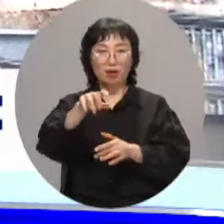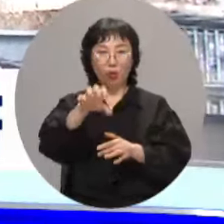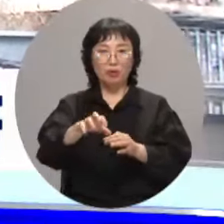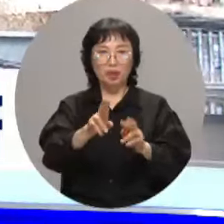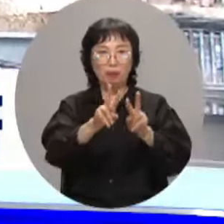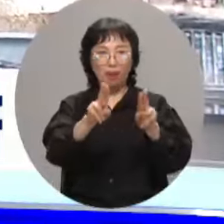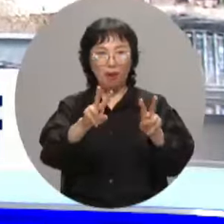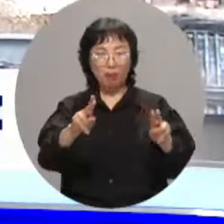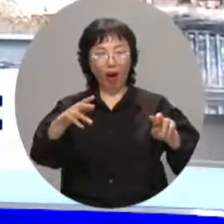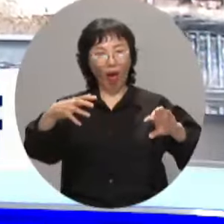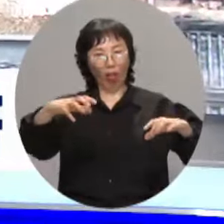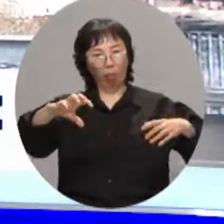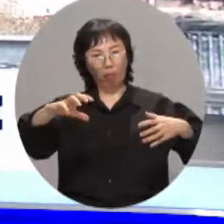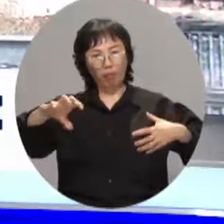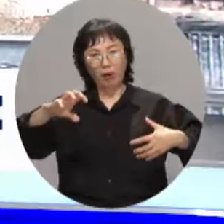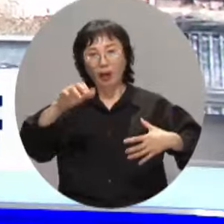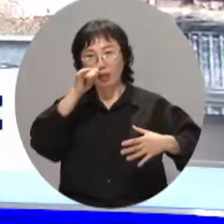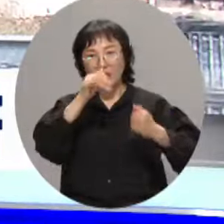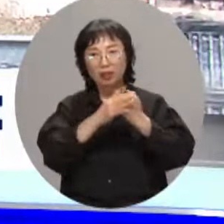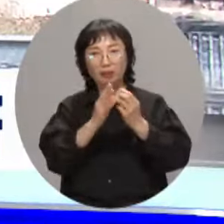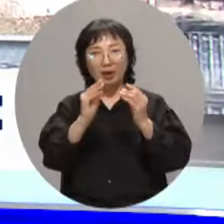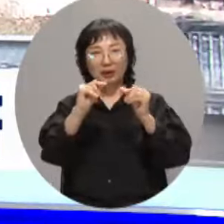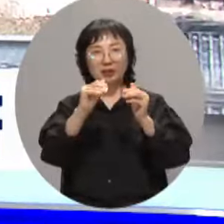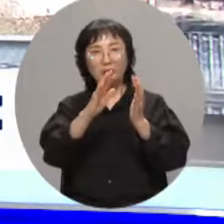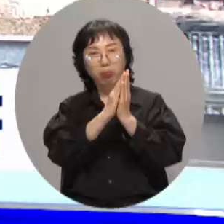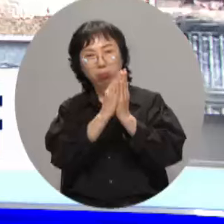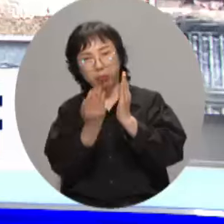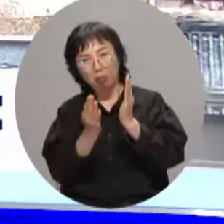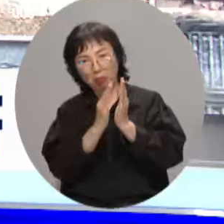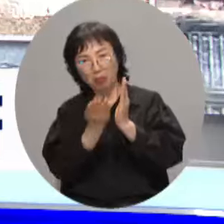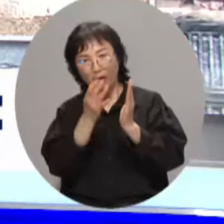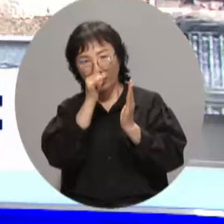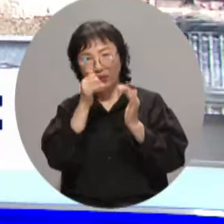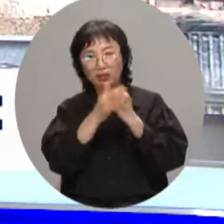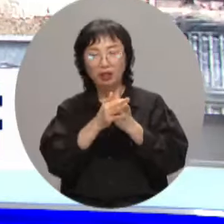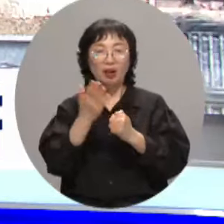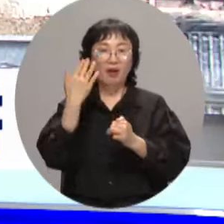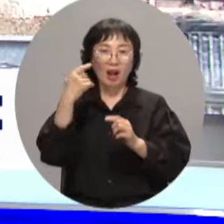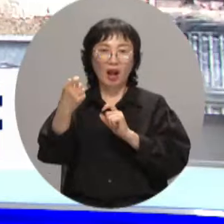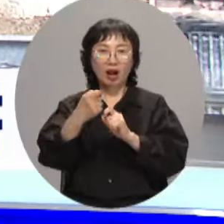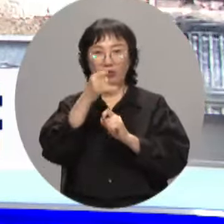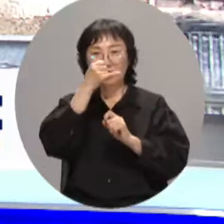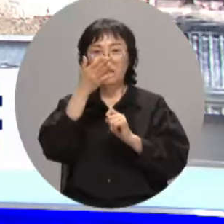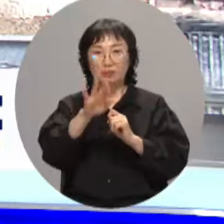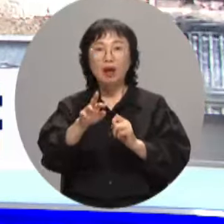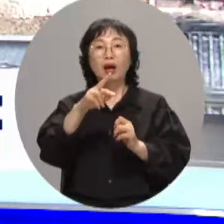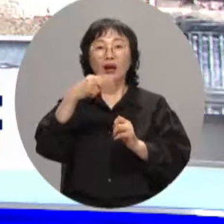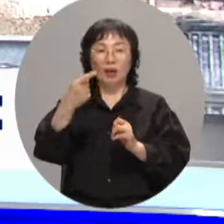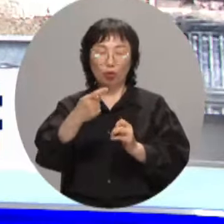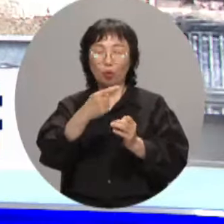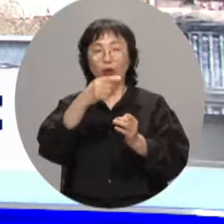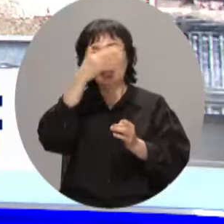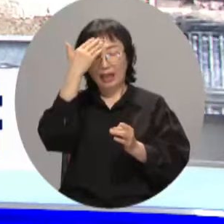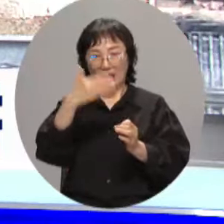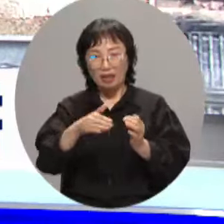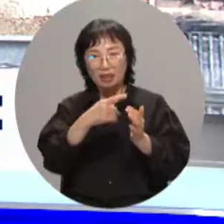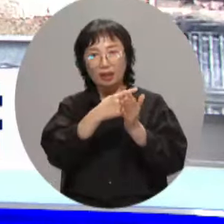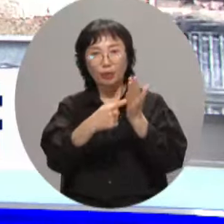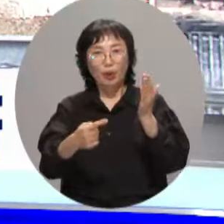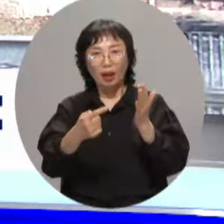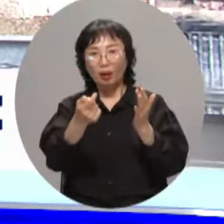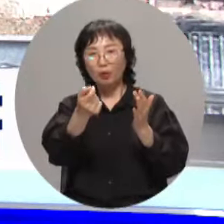이곳저곳이 뒤틀리고 흙벽이 떨어져 나간 건데요. 진앙에 매우 가까이 있었지만 그나마 피해가 크지 않았던 건